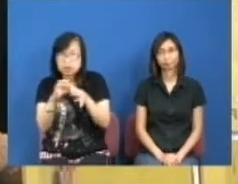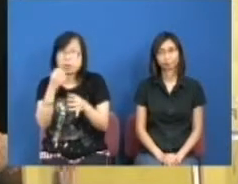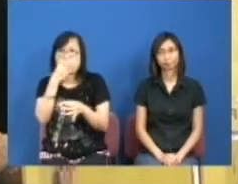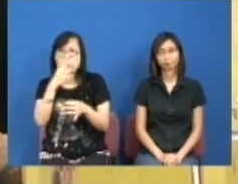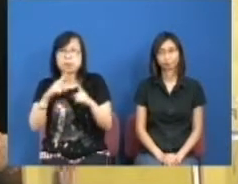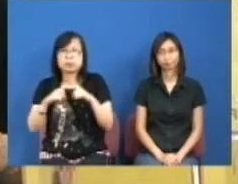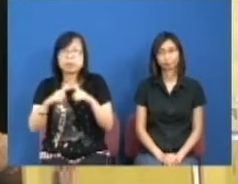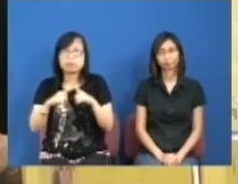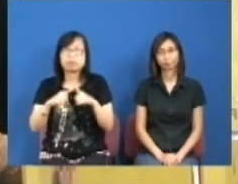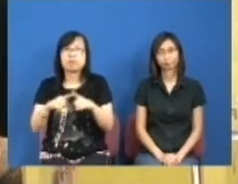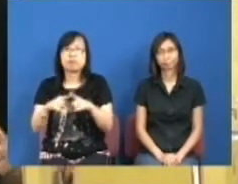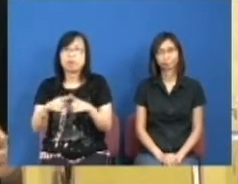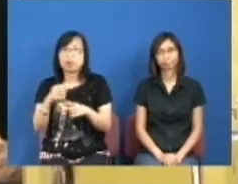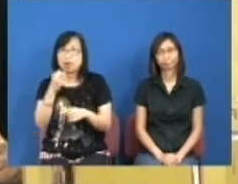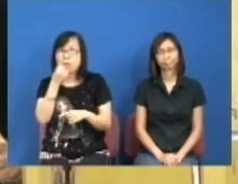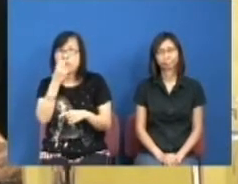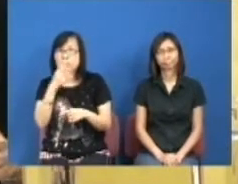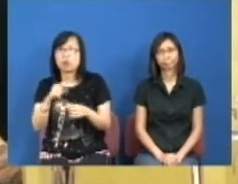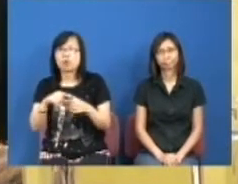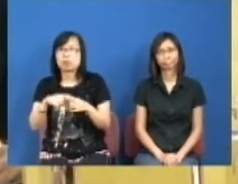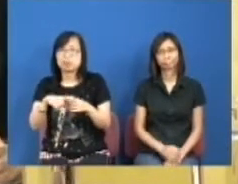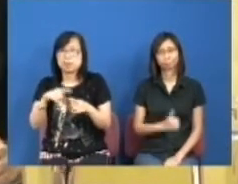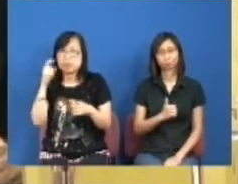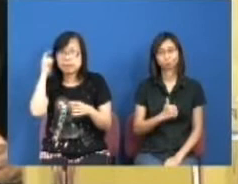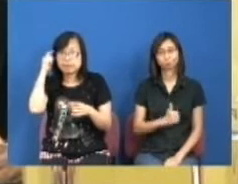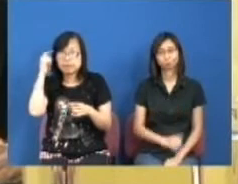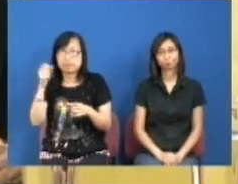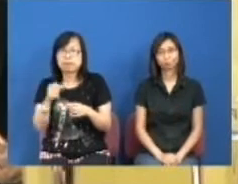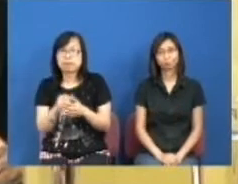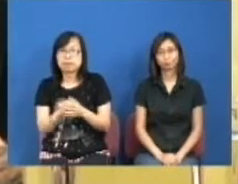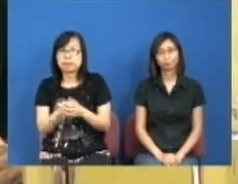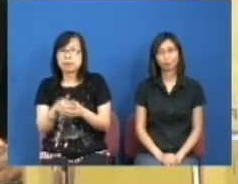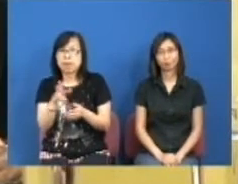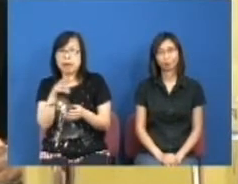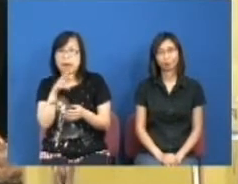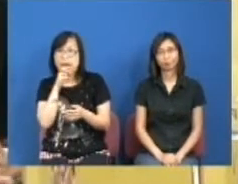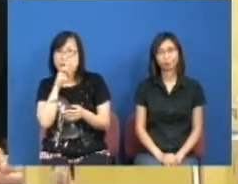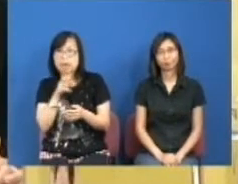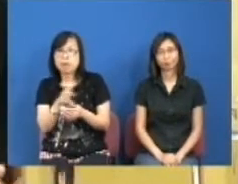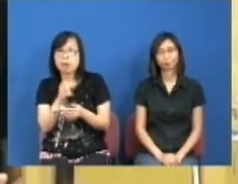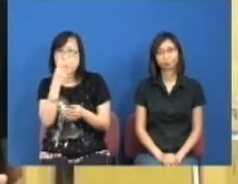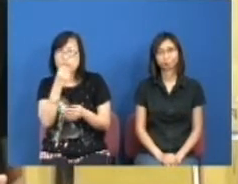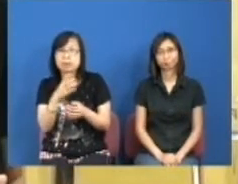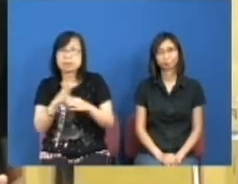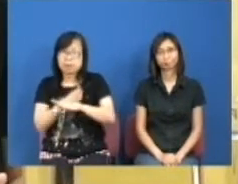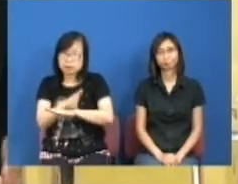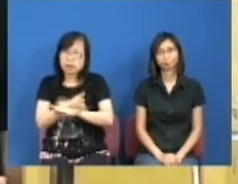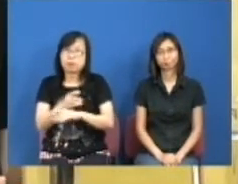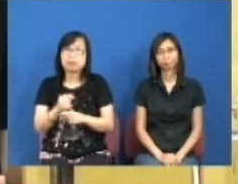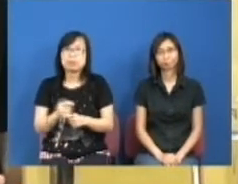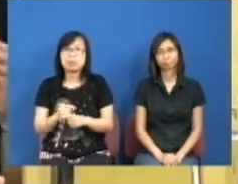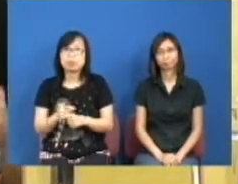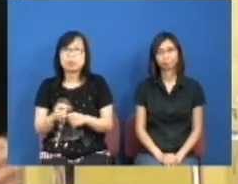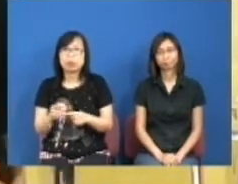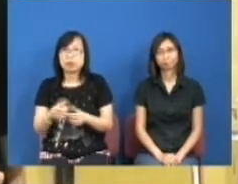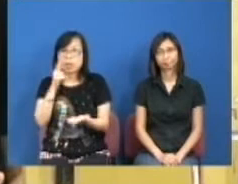的一個我們說叫香港的本土的意識。而這個本土意識呢，就正正呢可能就是香港公民社會其中一個